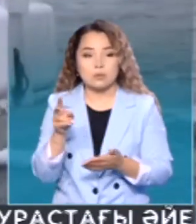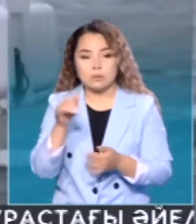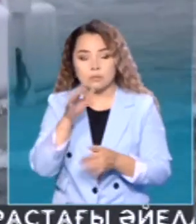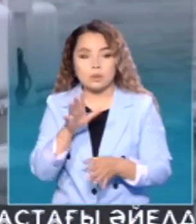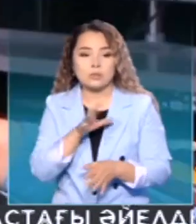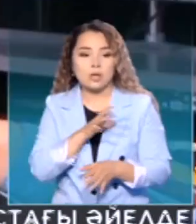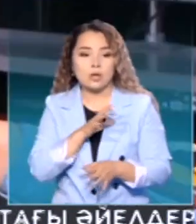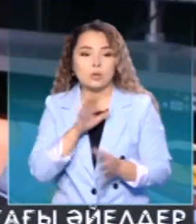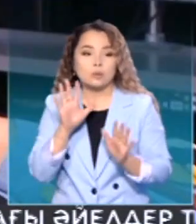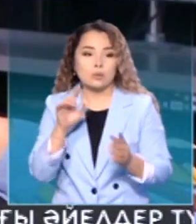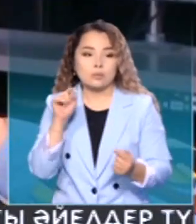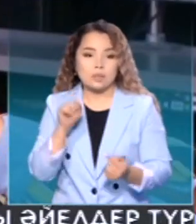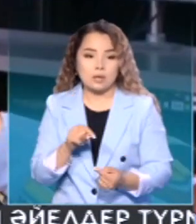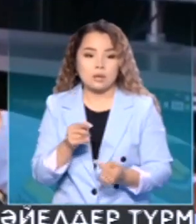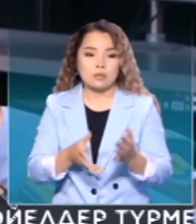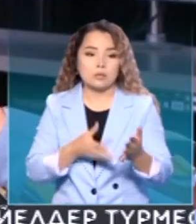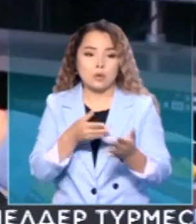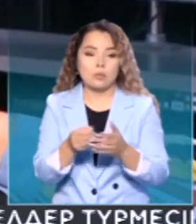көтере бермейтін саяхат.